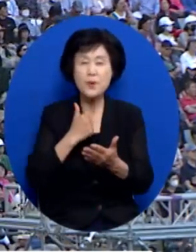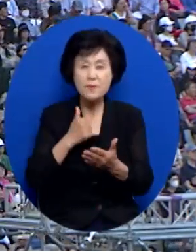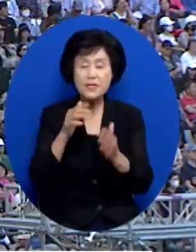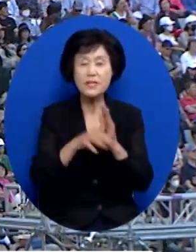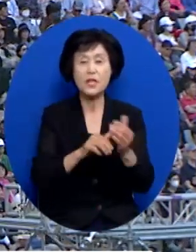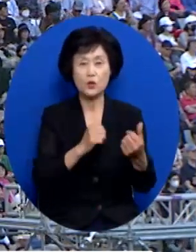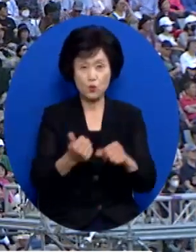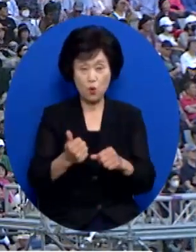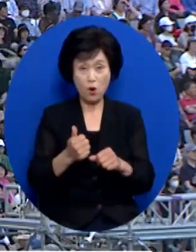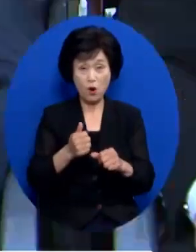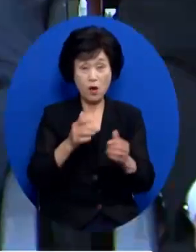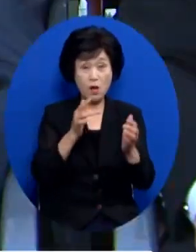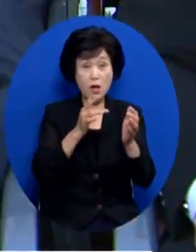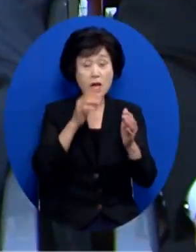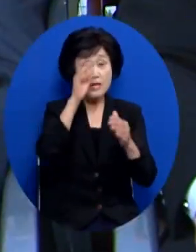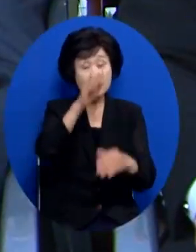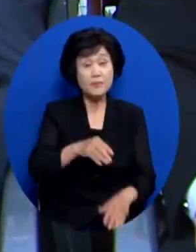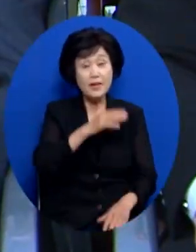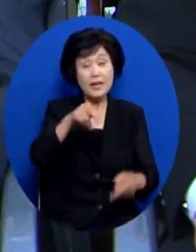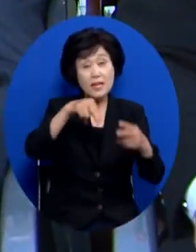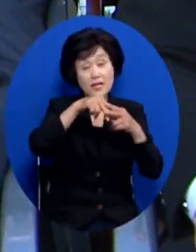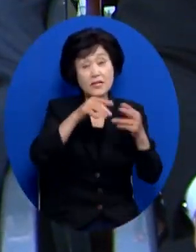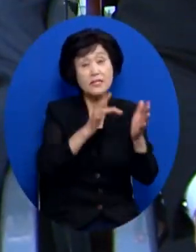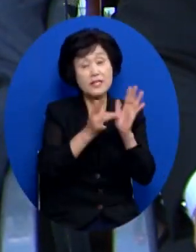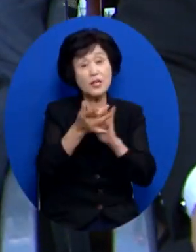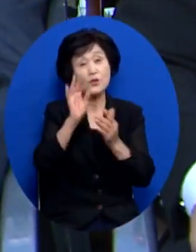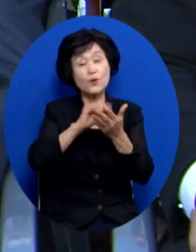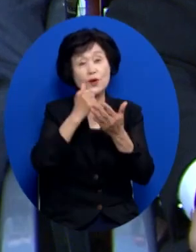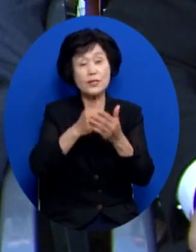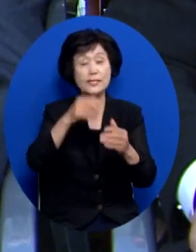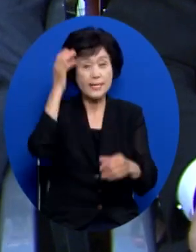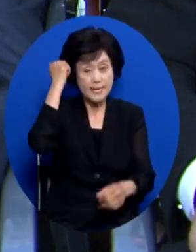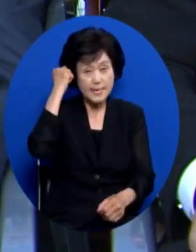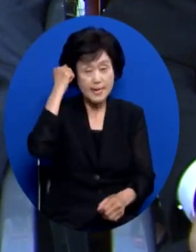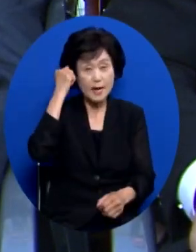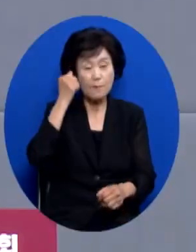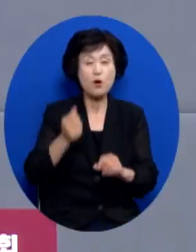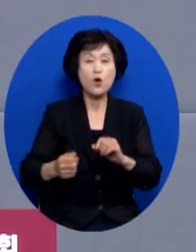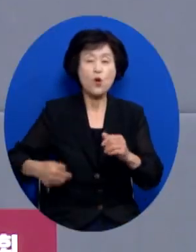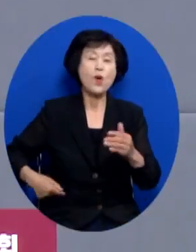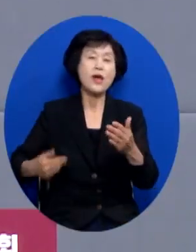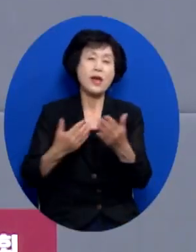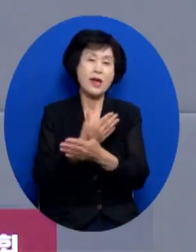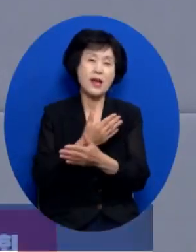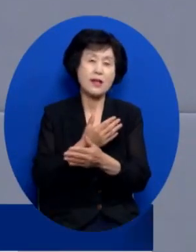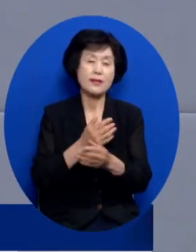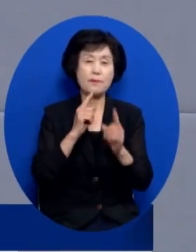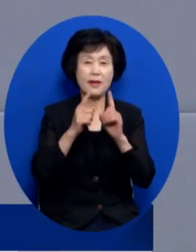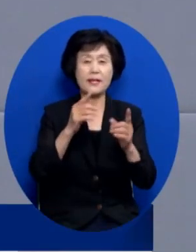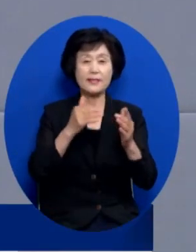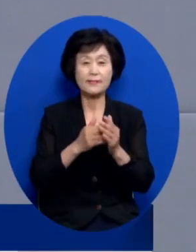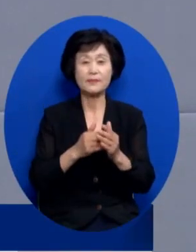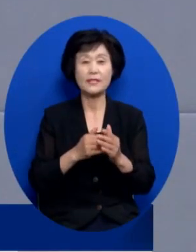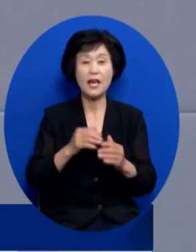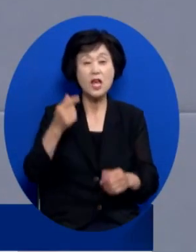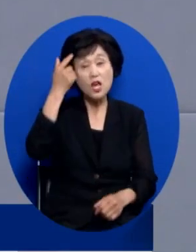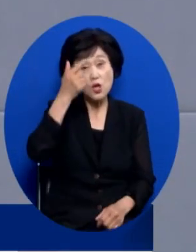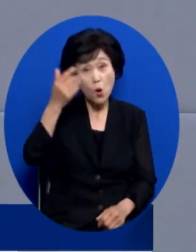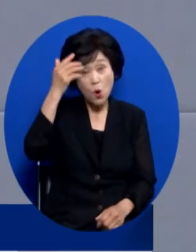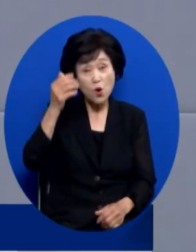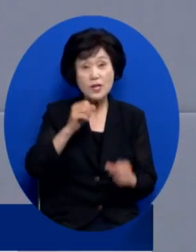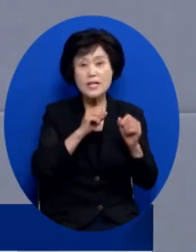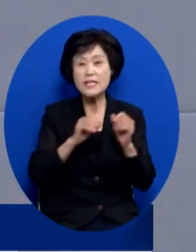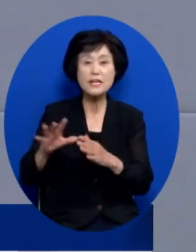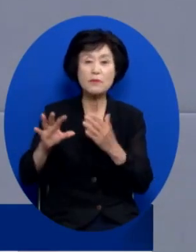십자가에 달린 예수 그리스도를 기억하며 회개해야 한다고 힘주어 말했습니다. You lose your soul, there's nothing you can do to buy it